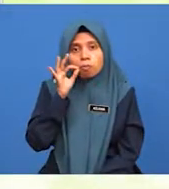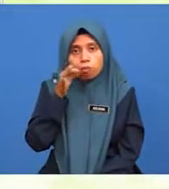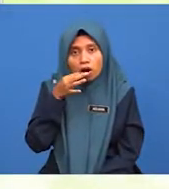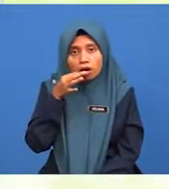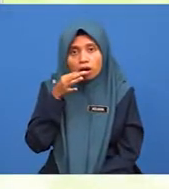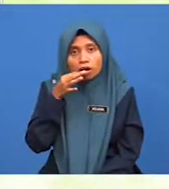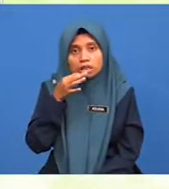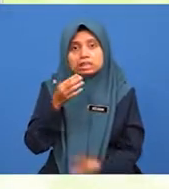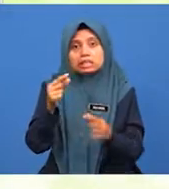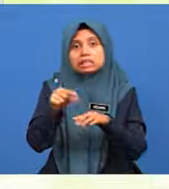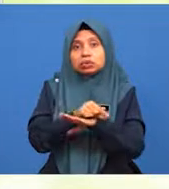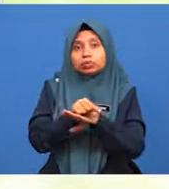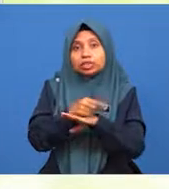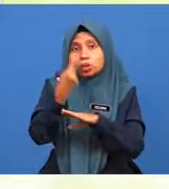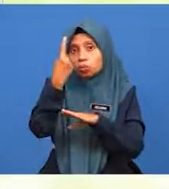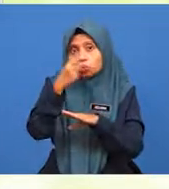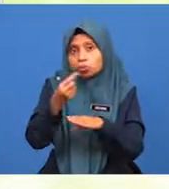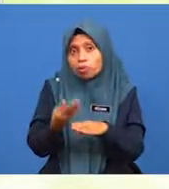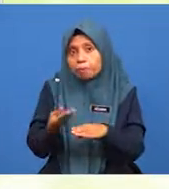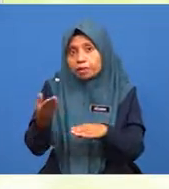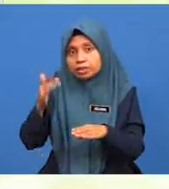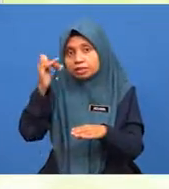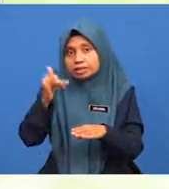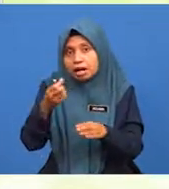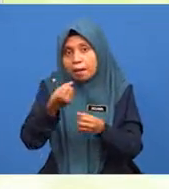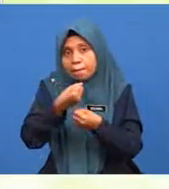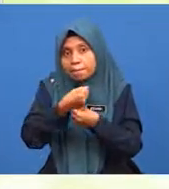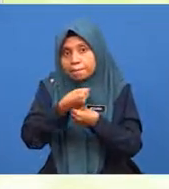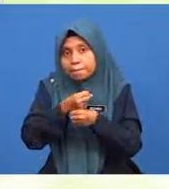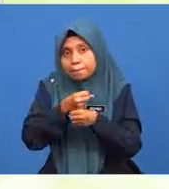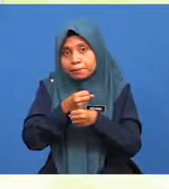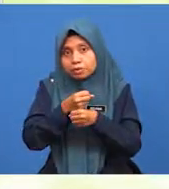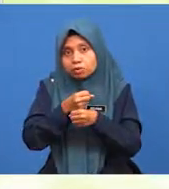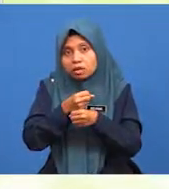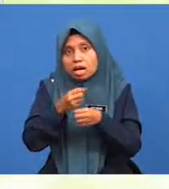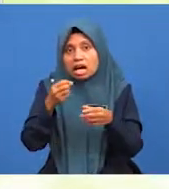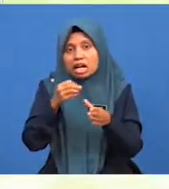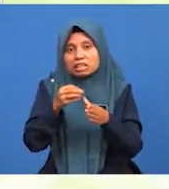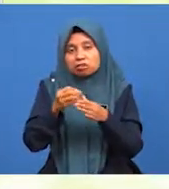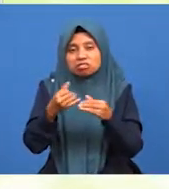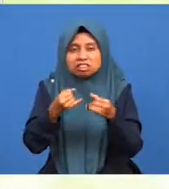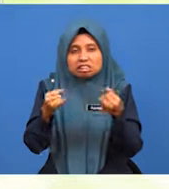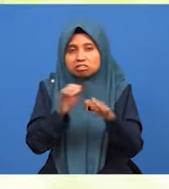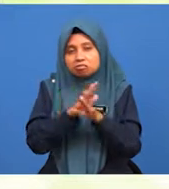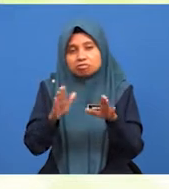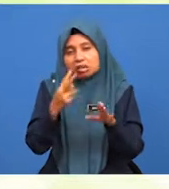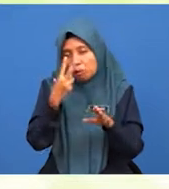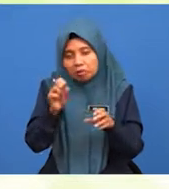Penjodoh bilangan buah digunakan untuk benda yang bentuk atau jenisnya tidak tentu.